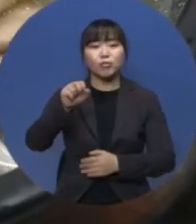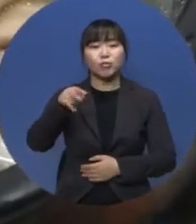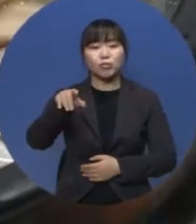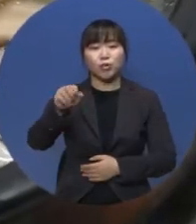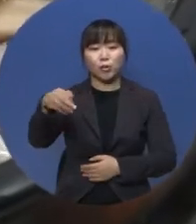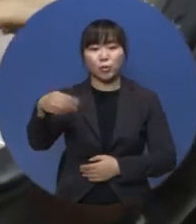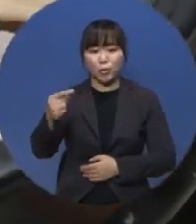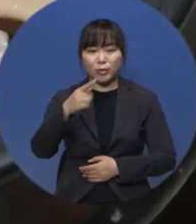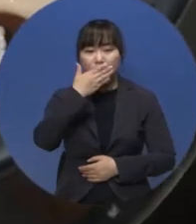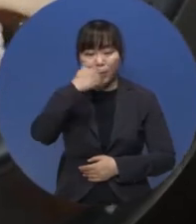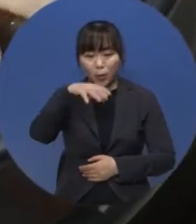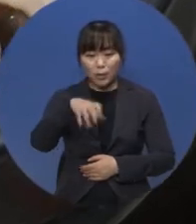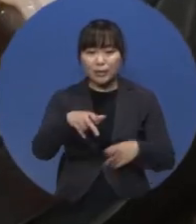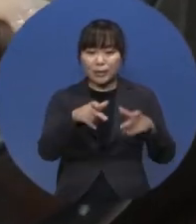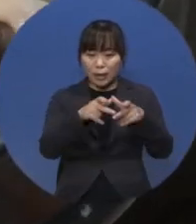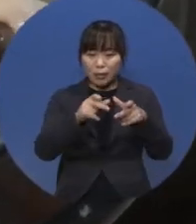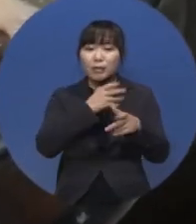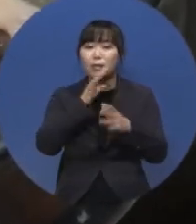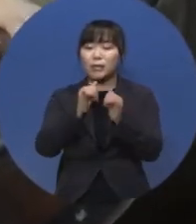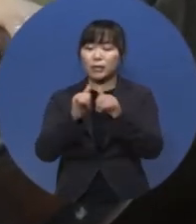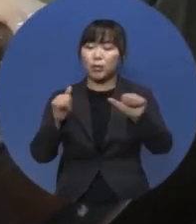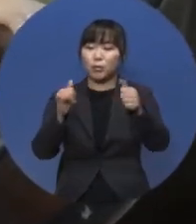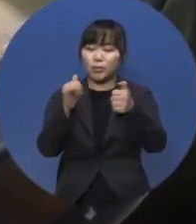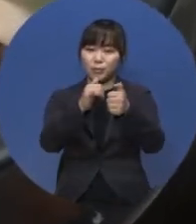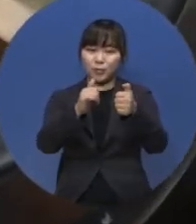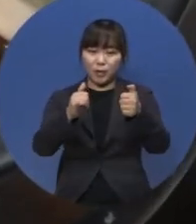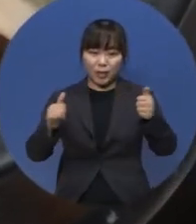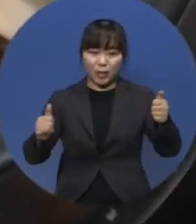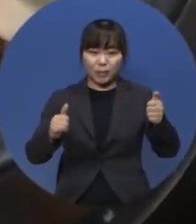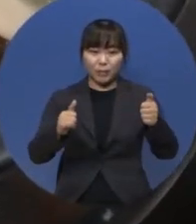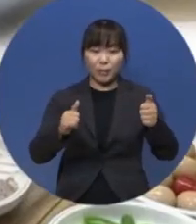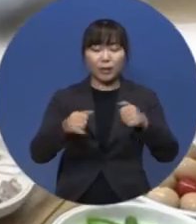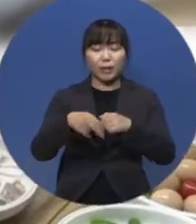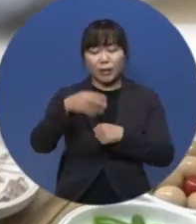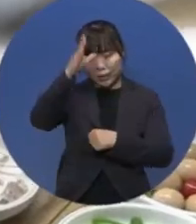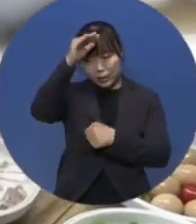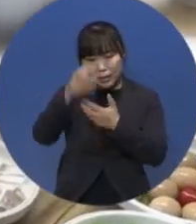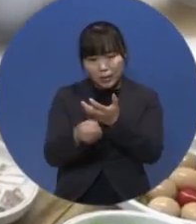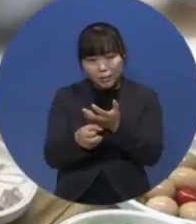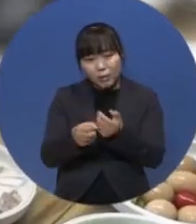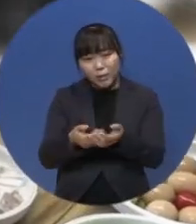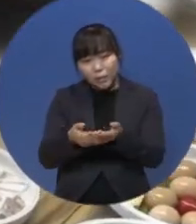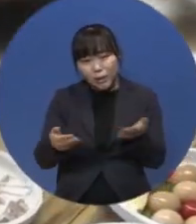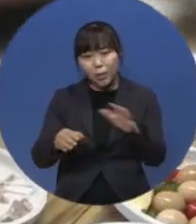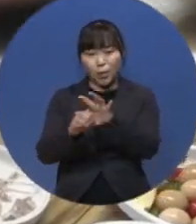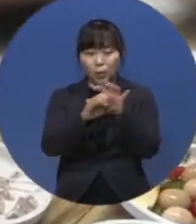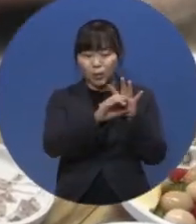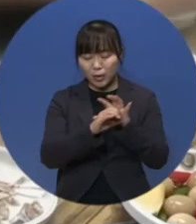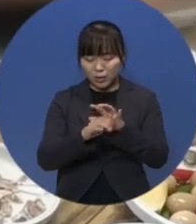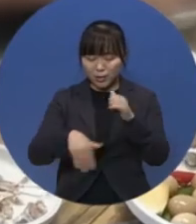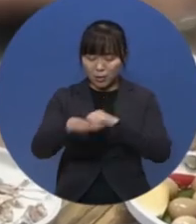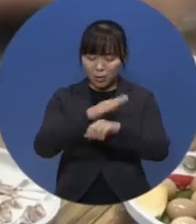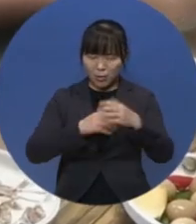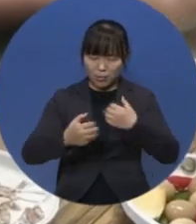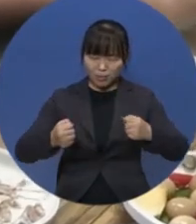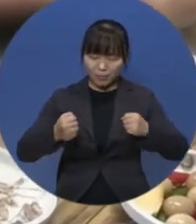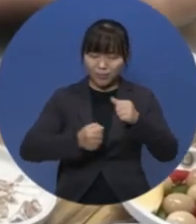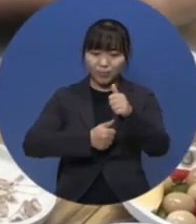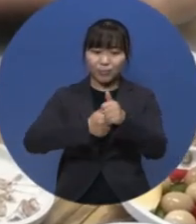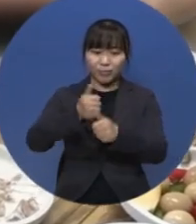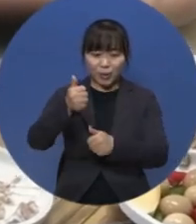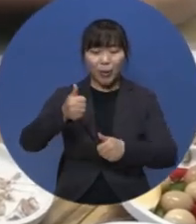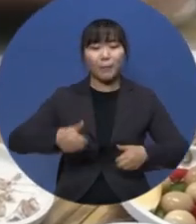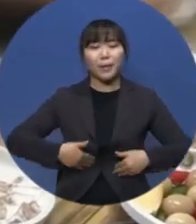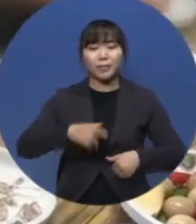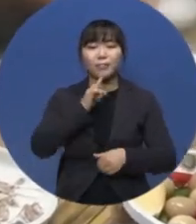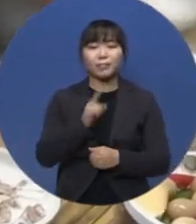음식점에서 장애인과 어르신 50여 명에게 삼계탕을 대접하면서 코로나 사태를 건강하게 이겨내야